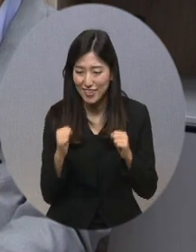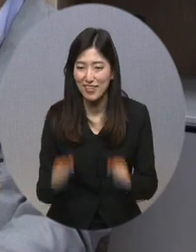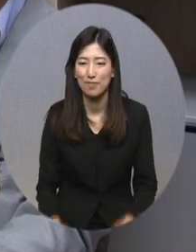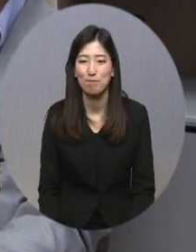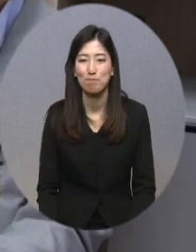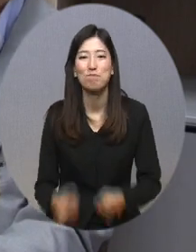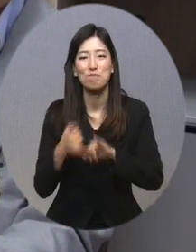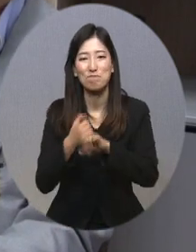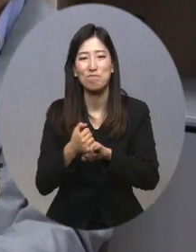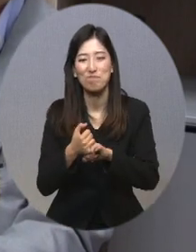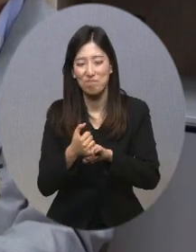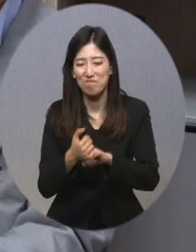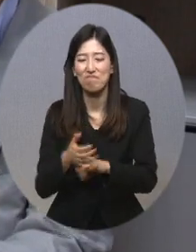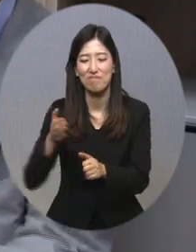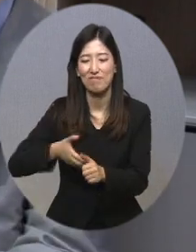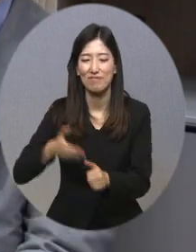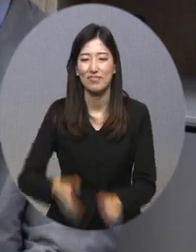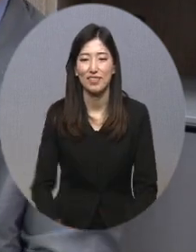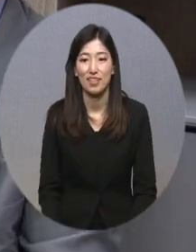꼭 이루시기 바랍니다. 네.